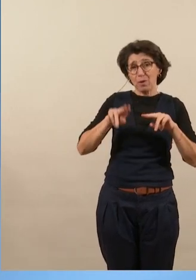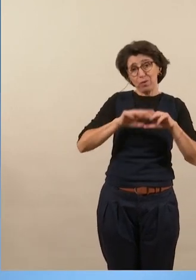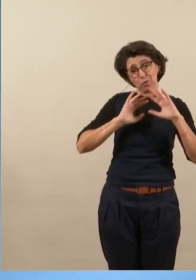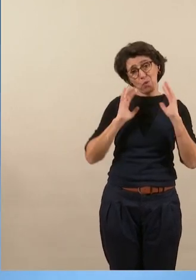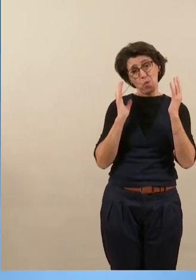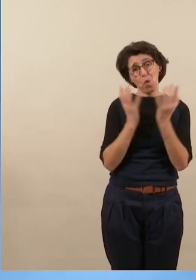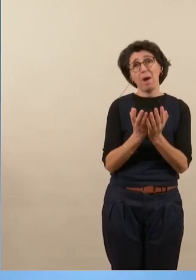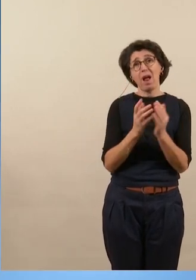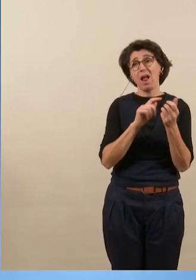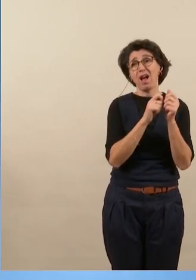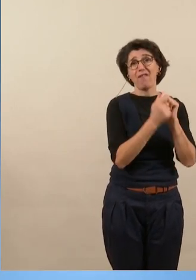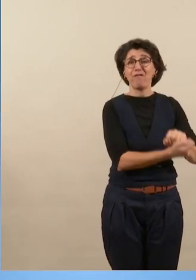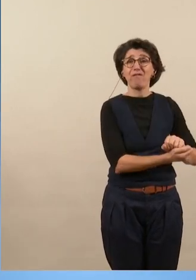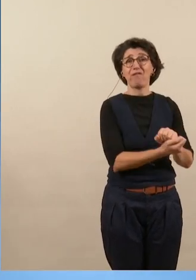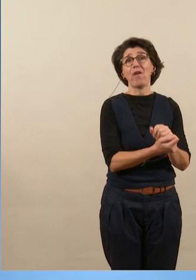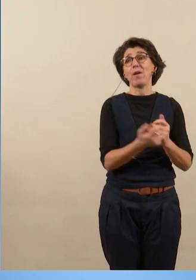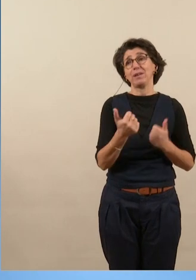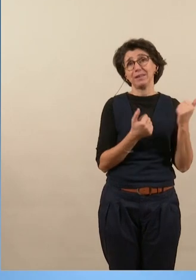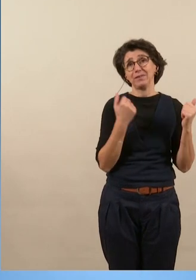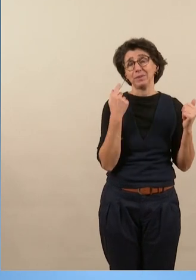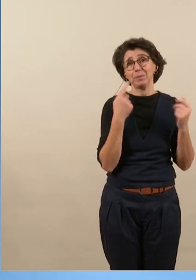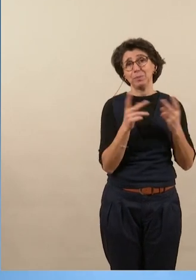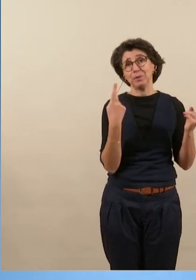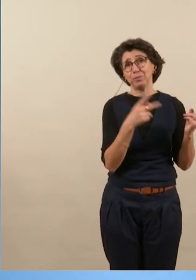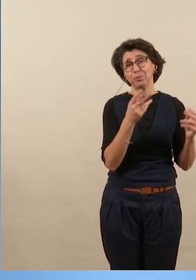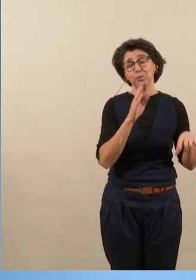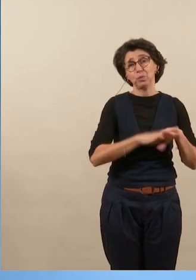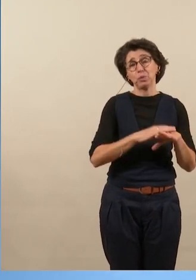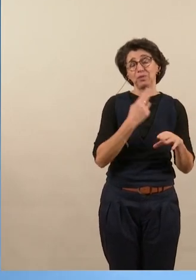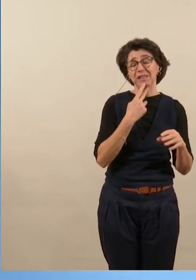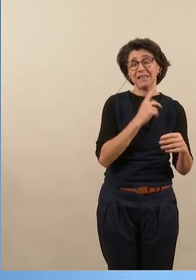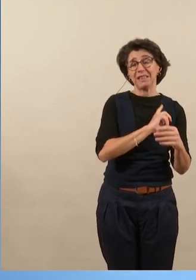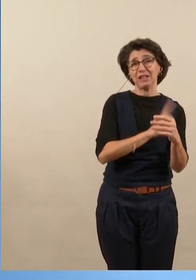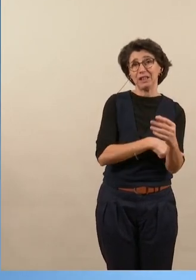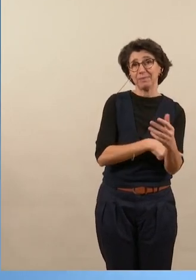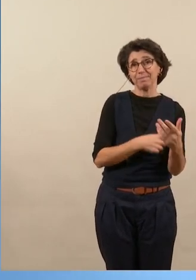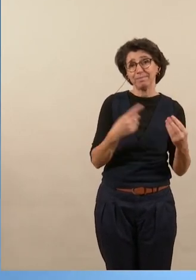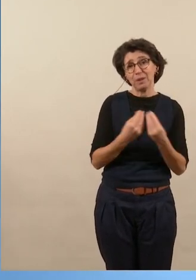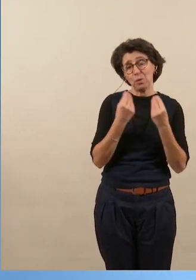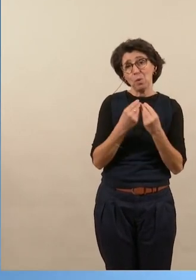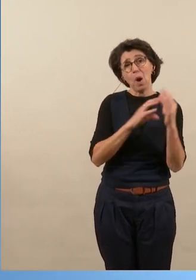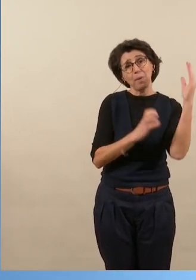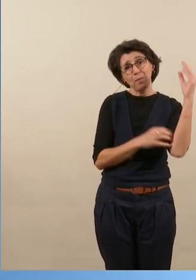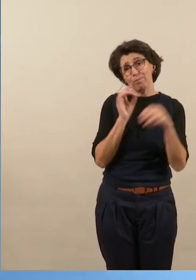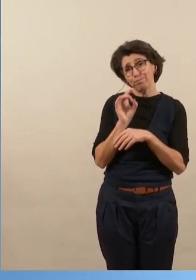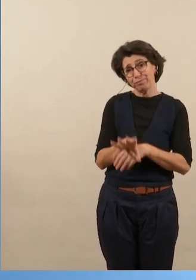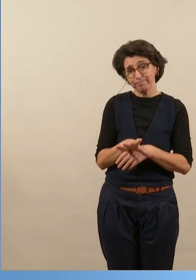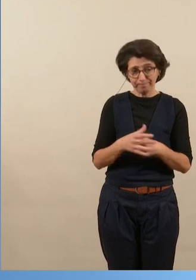engagé du service public de l'efficacité énergétique donc malheureusement nous serons obligés de rejeter cet